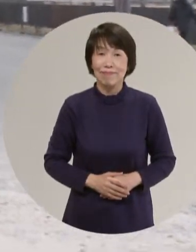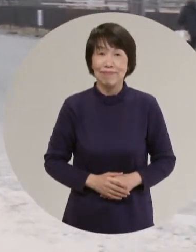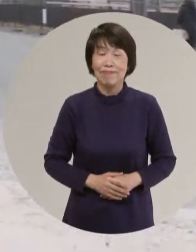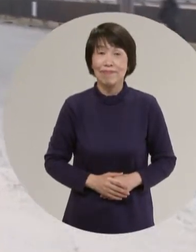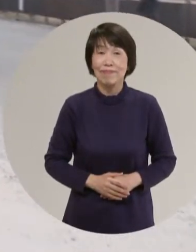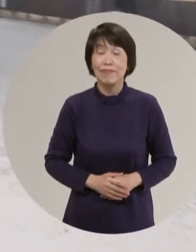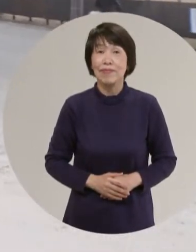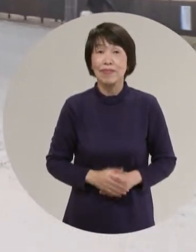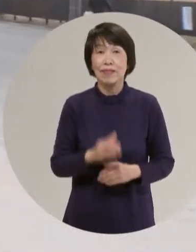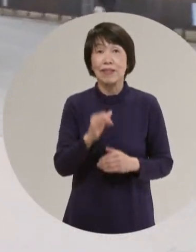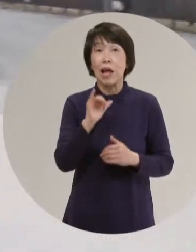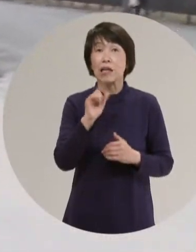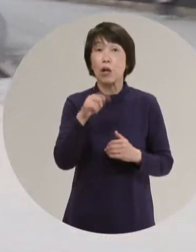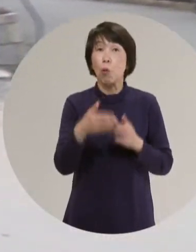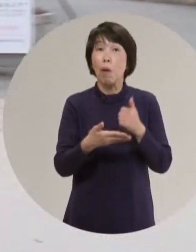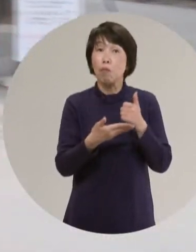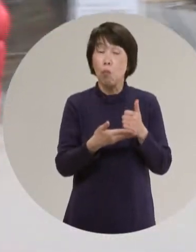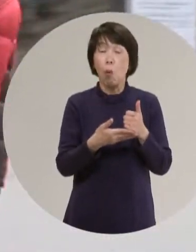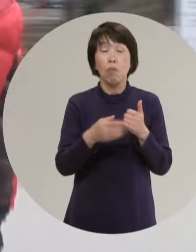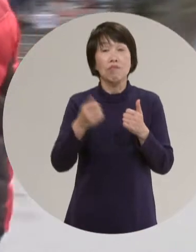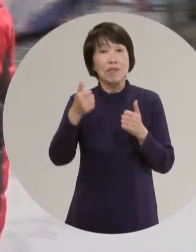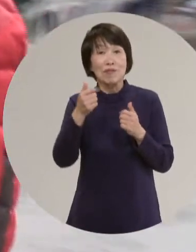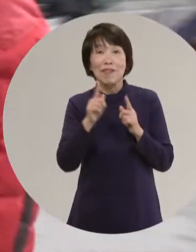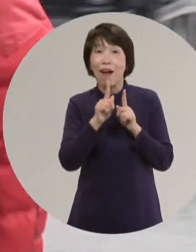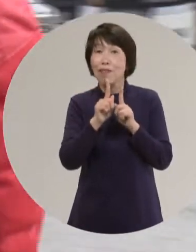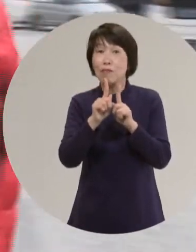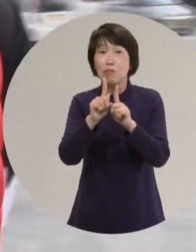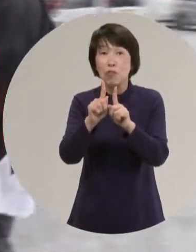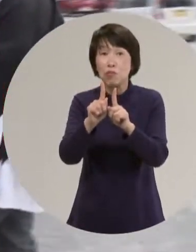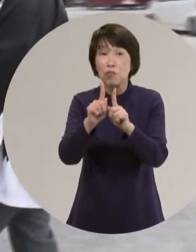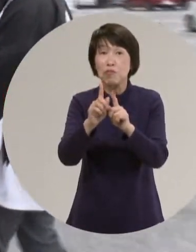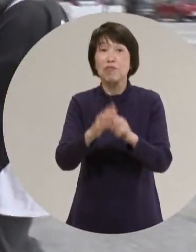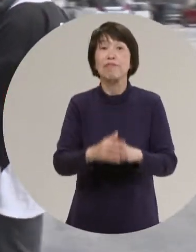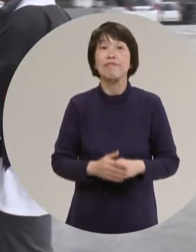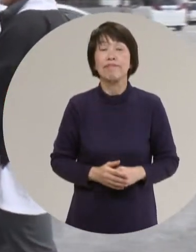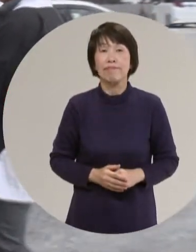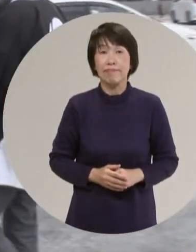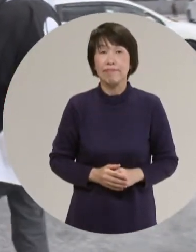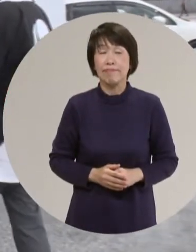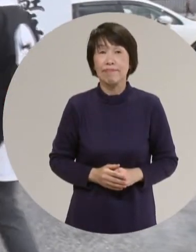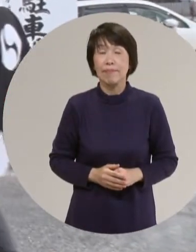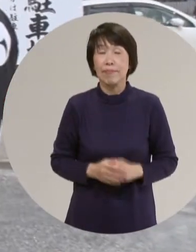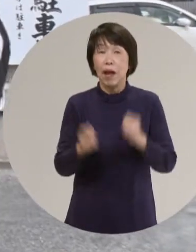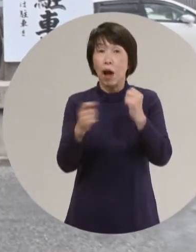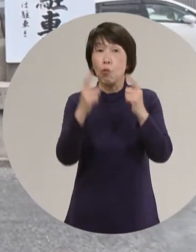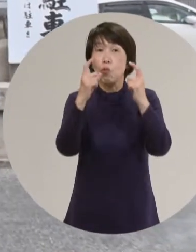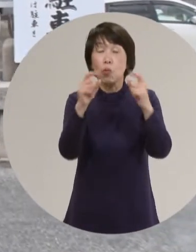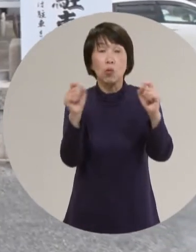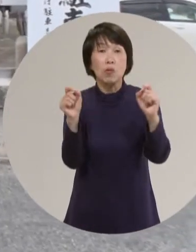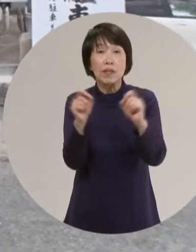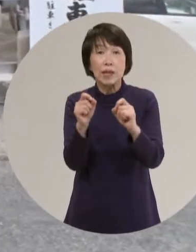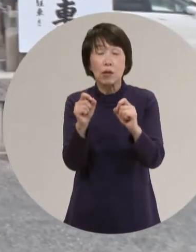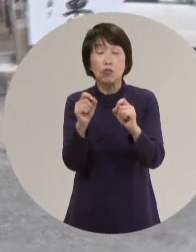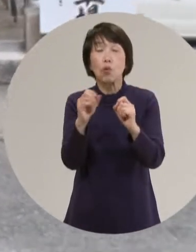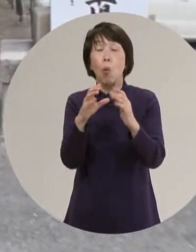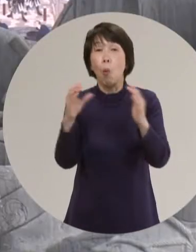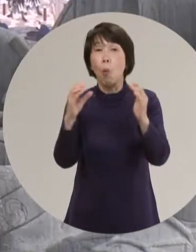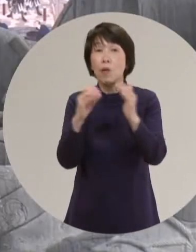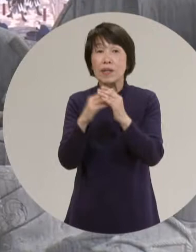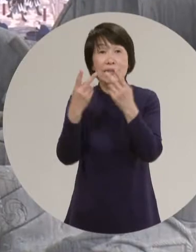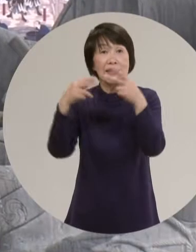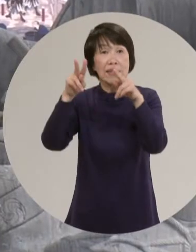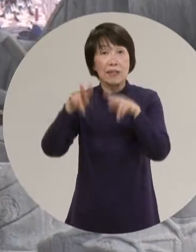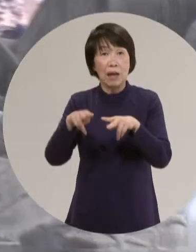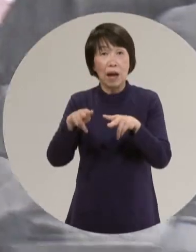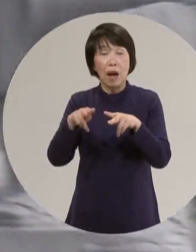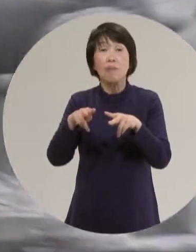さて、矢野パンも案内していただくことに。阿古城跡のすぐそばにある阿古大石神社、君